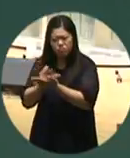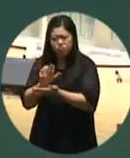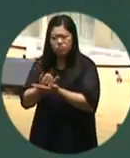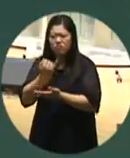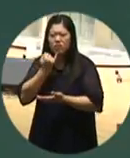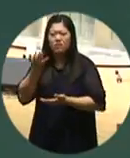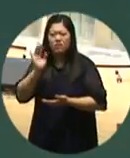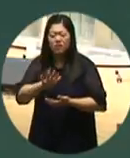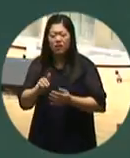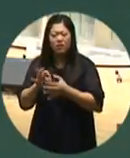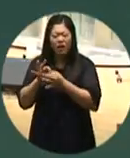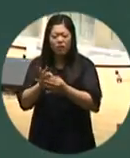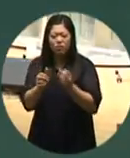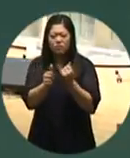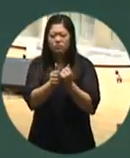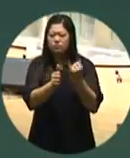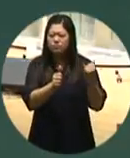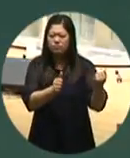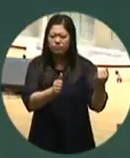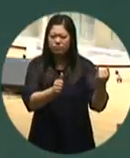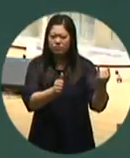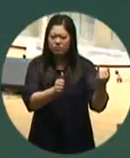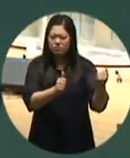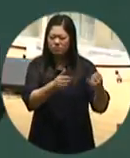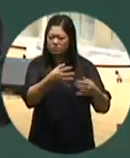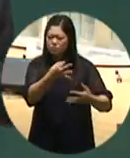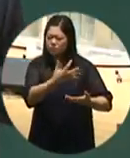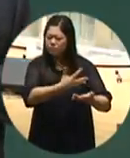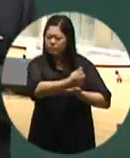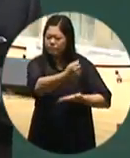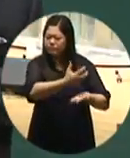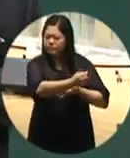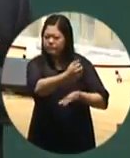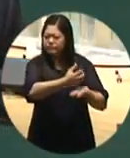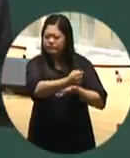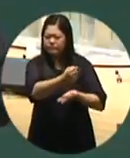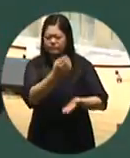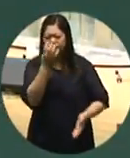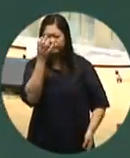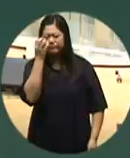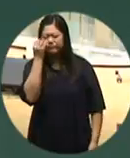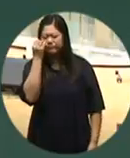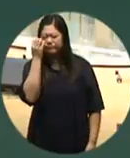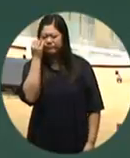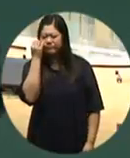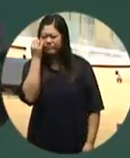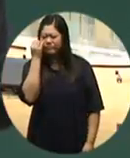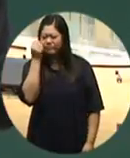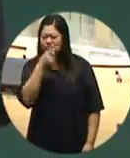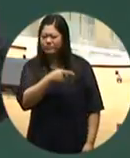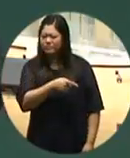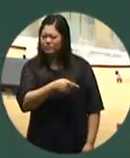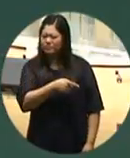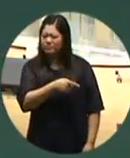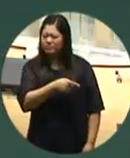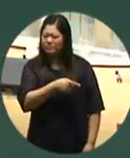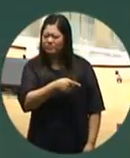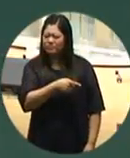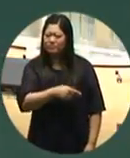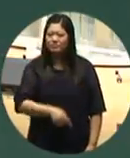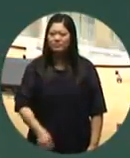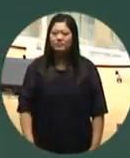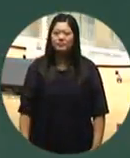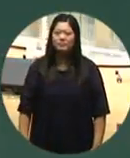부인이 자꾸 우리 돈을 없애니까 이상하잖아요. The husband was a very good business person, but the money would that he would be making would disappear. So isn't